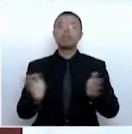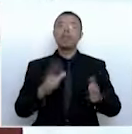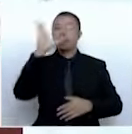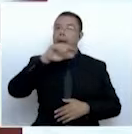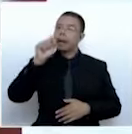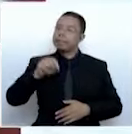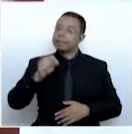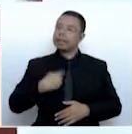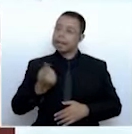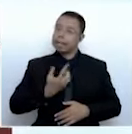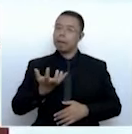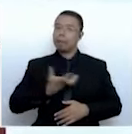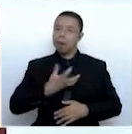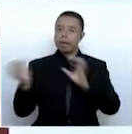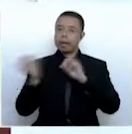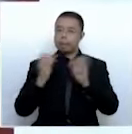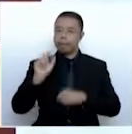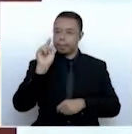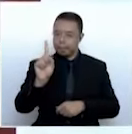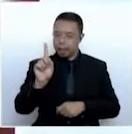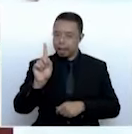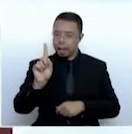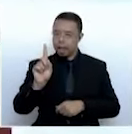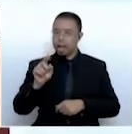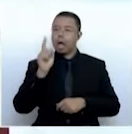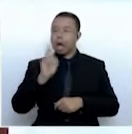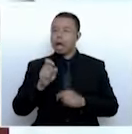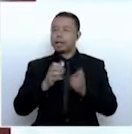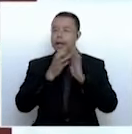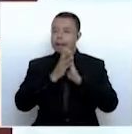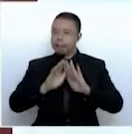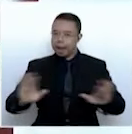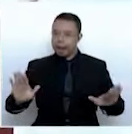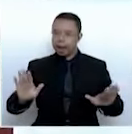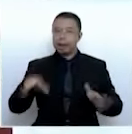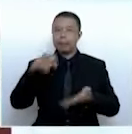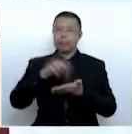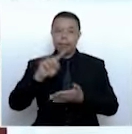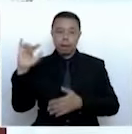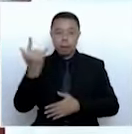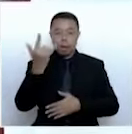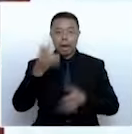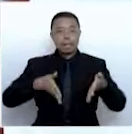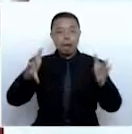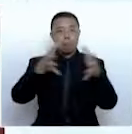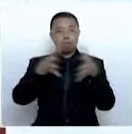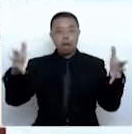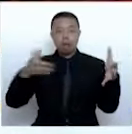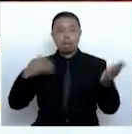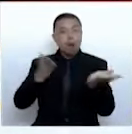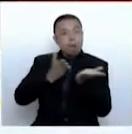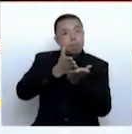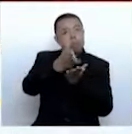Malam ini kita melaksanakan debat perdana dengan penuh damai. Tempatnya di Kemayoran. Jalan besar yang kita